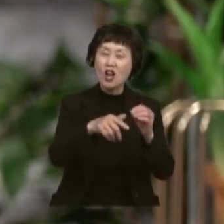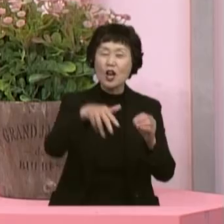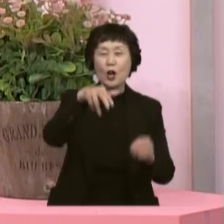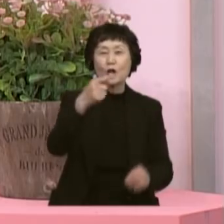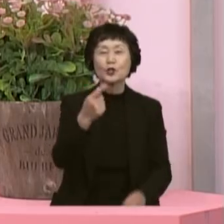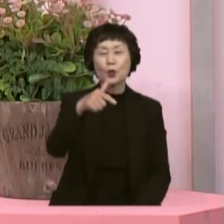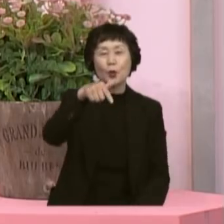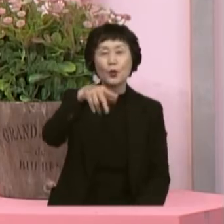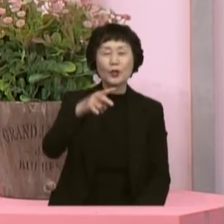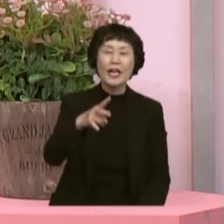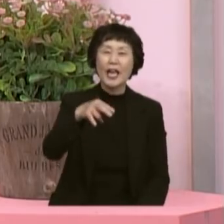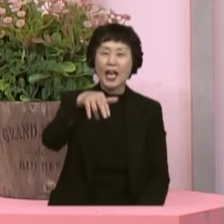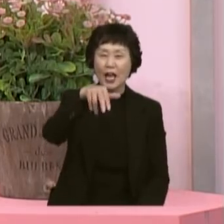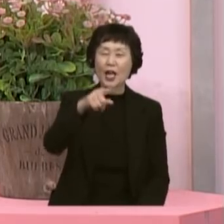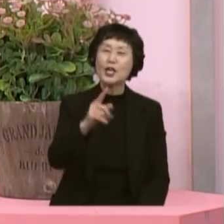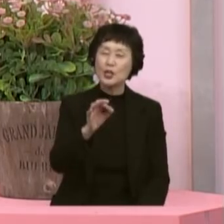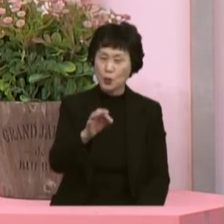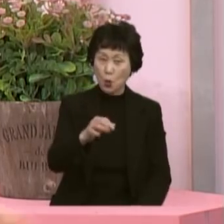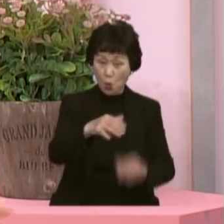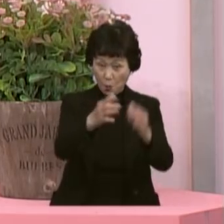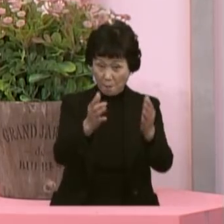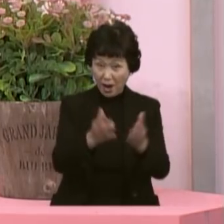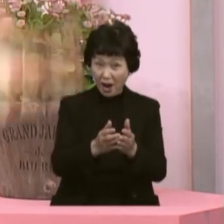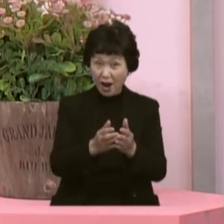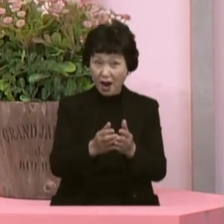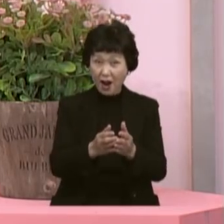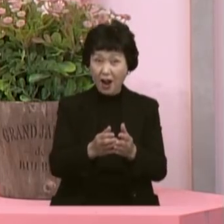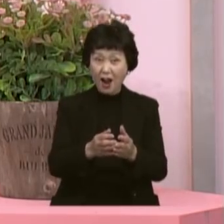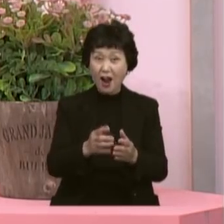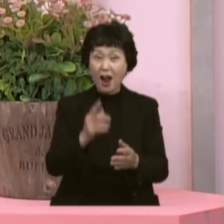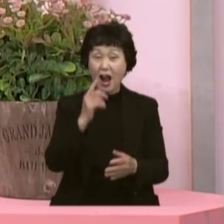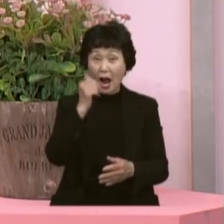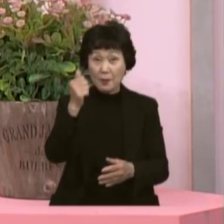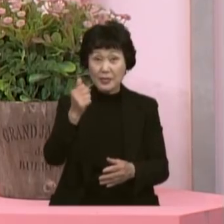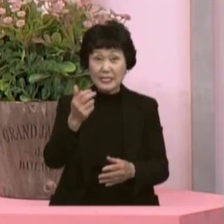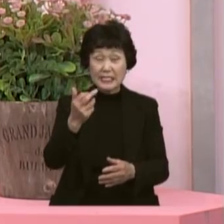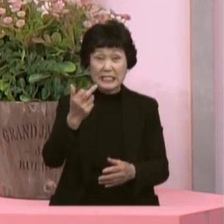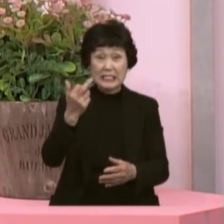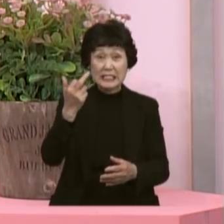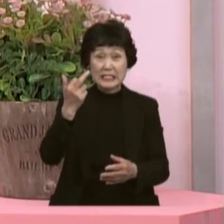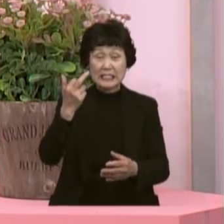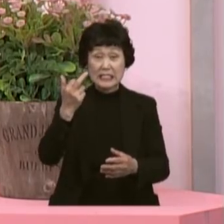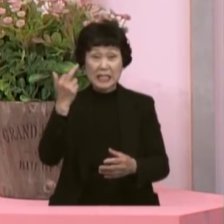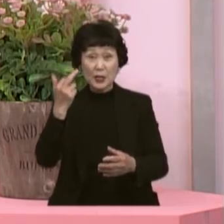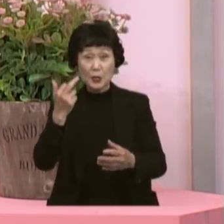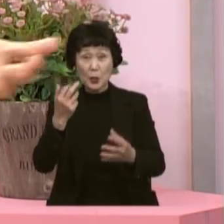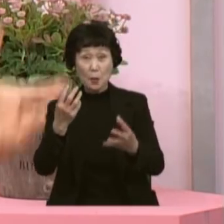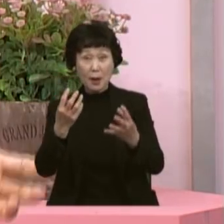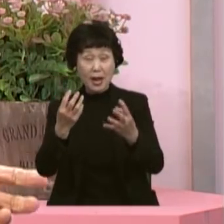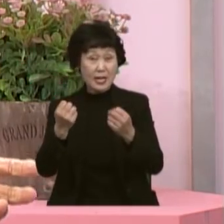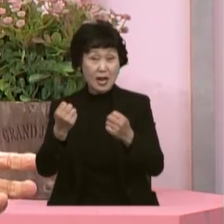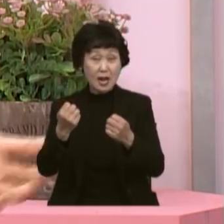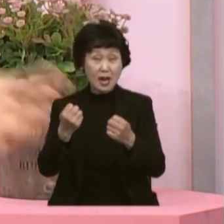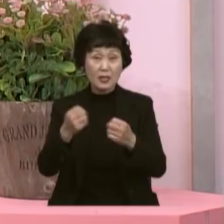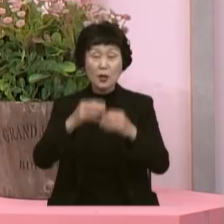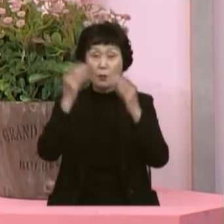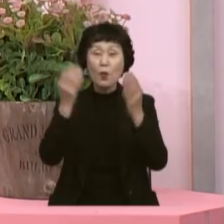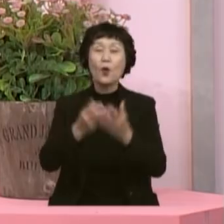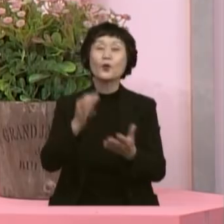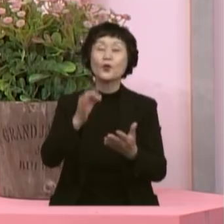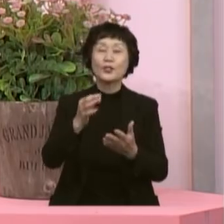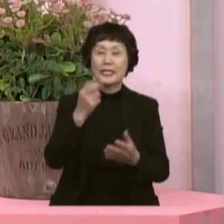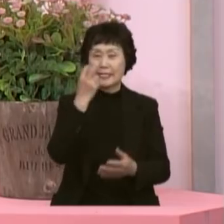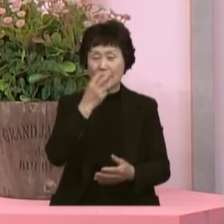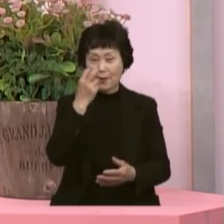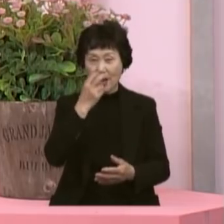계셨다면 네, 아버지가 저 가련동에 네. 바닥이 만 평에 뒤 산과 절이 수십만 평인데 네. 거기 이제 모든 재산을 네. 다 관리 거기에